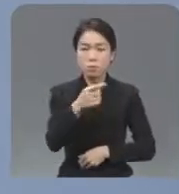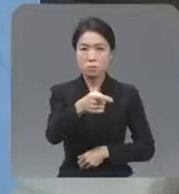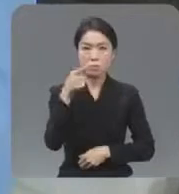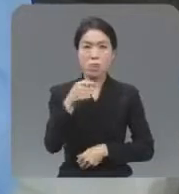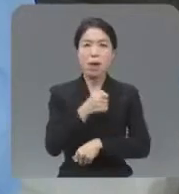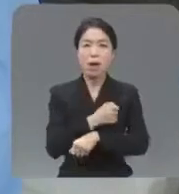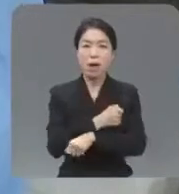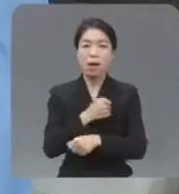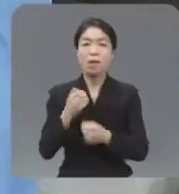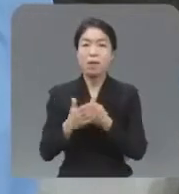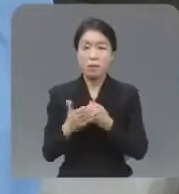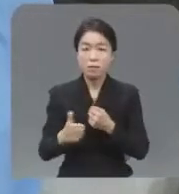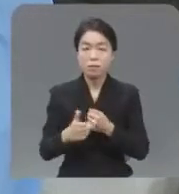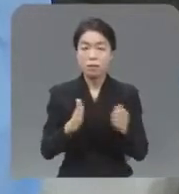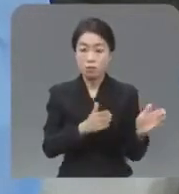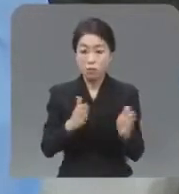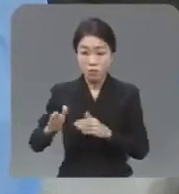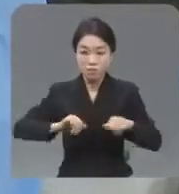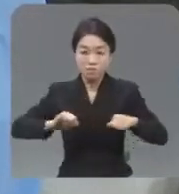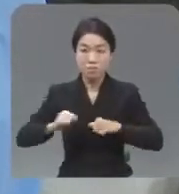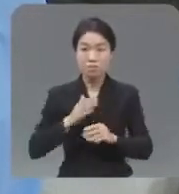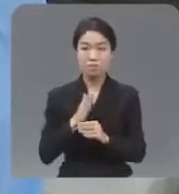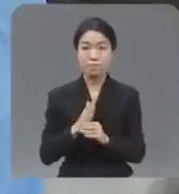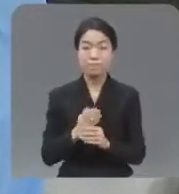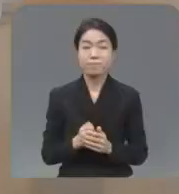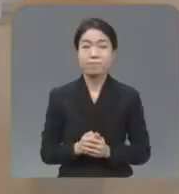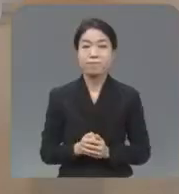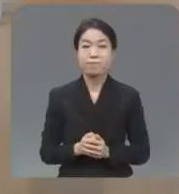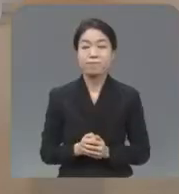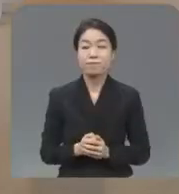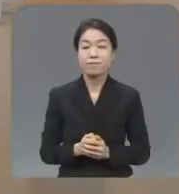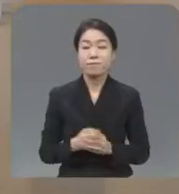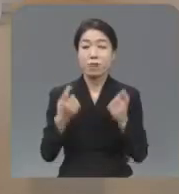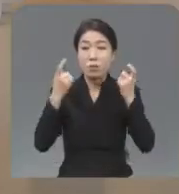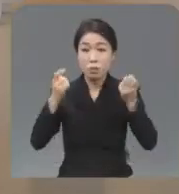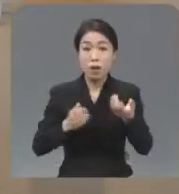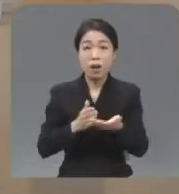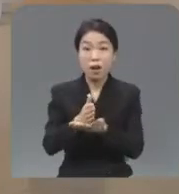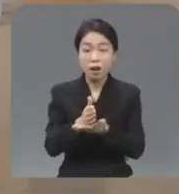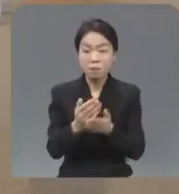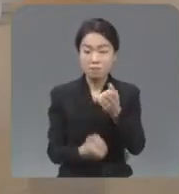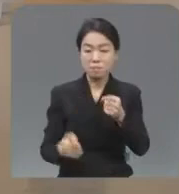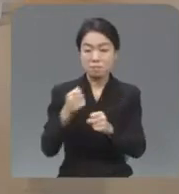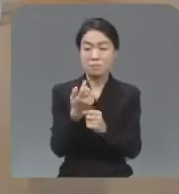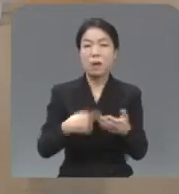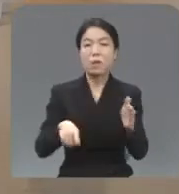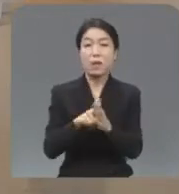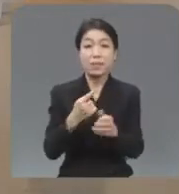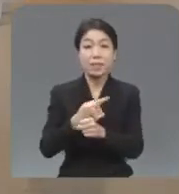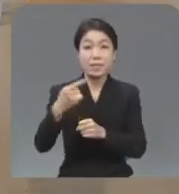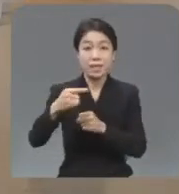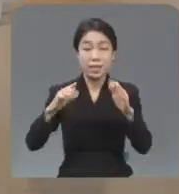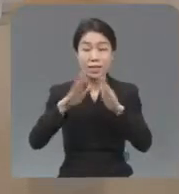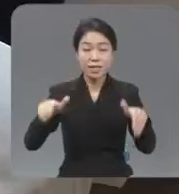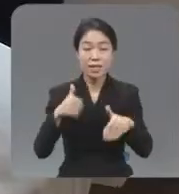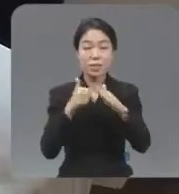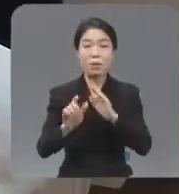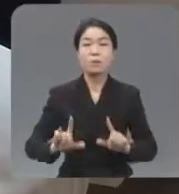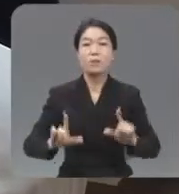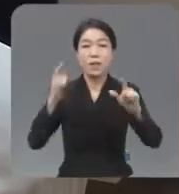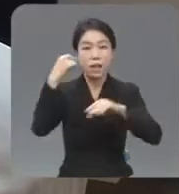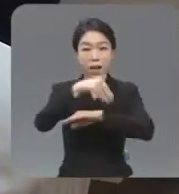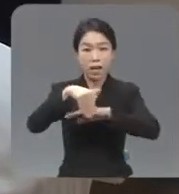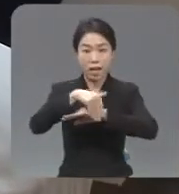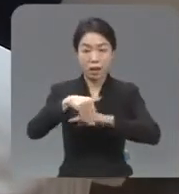높은 만큼 준비에 박차를 가하고 있습니다. 관광업의 재도약을 위해 내년을 전남도 방문의 해로